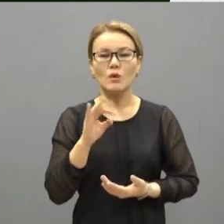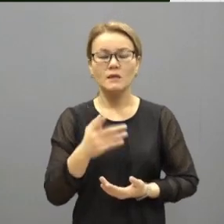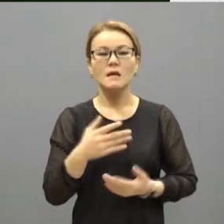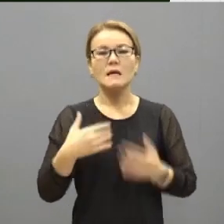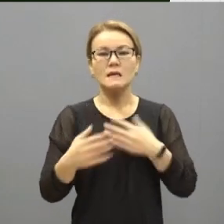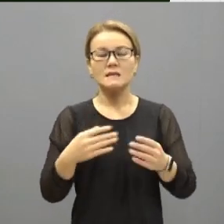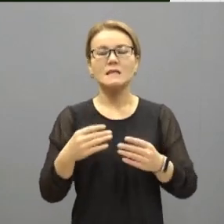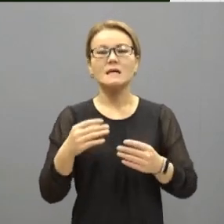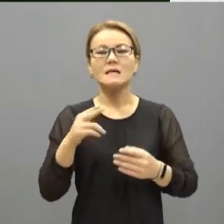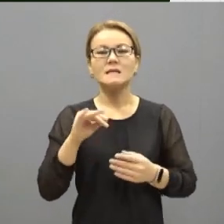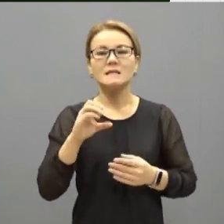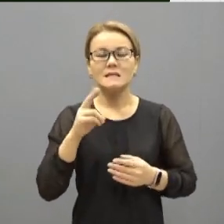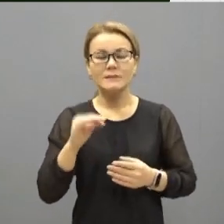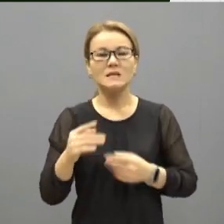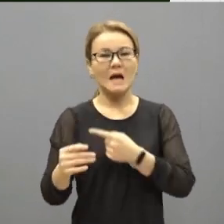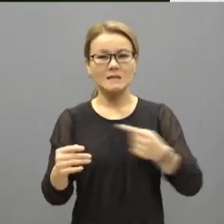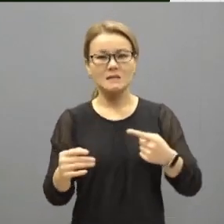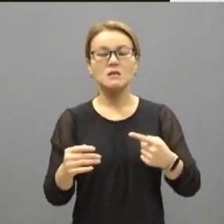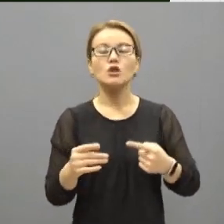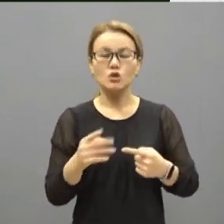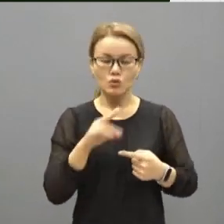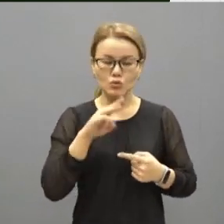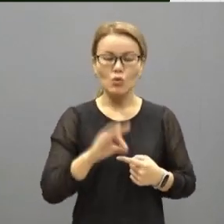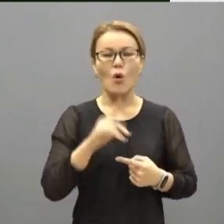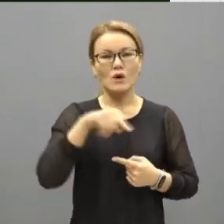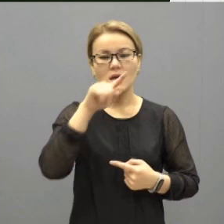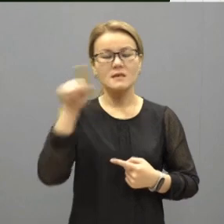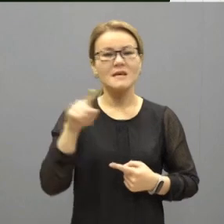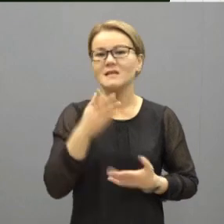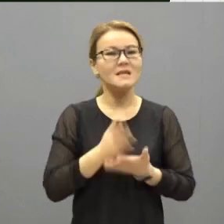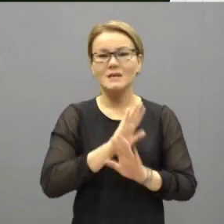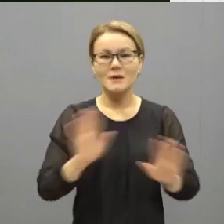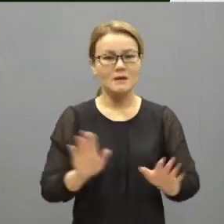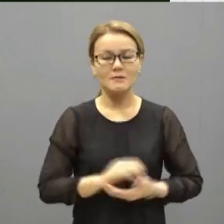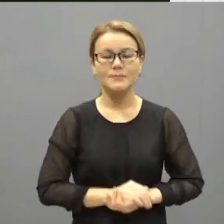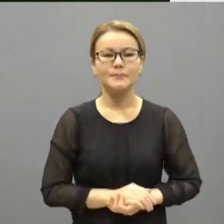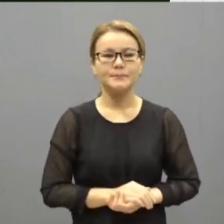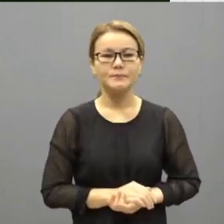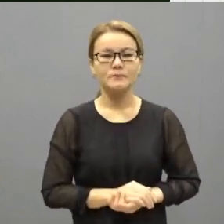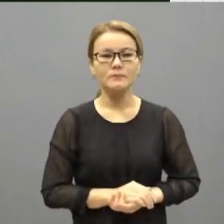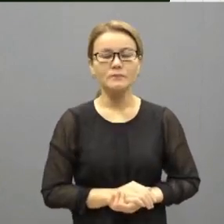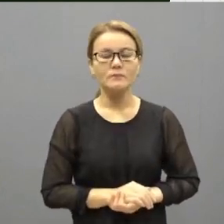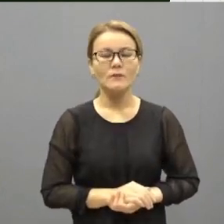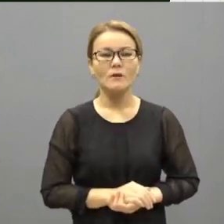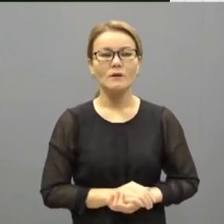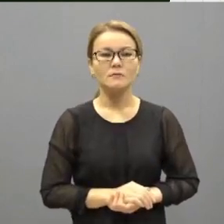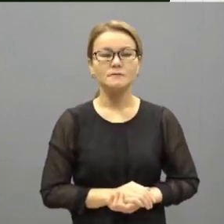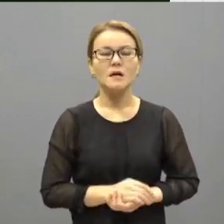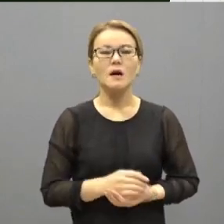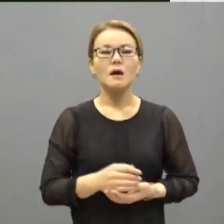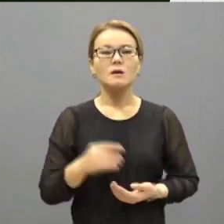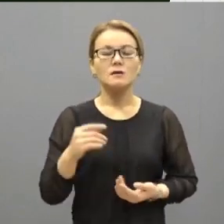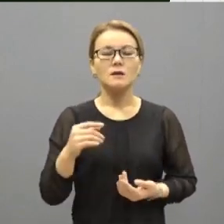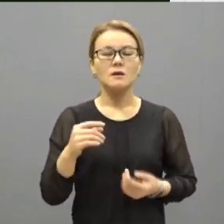дискриминант отрицательный, то уравнение корней иметь не будет. Ну и,